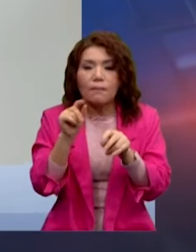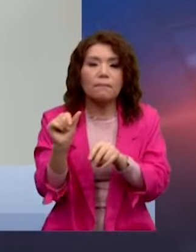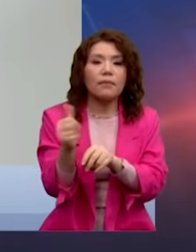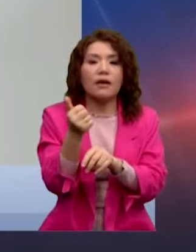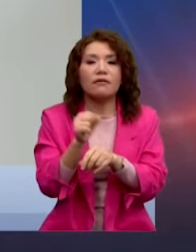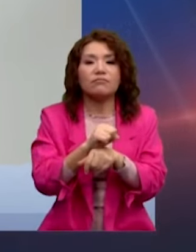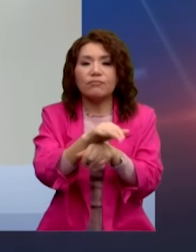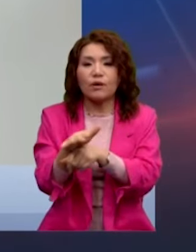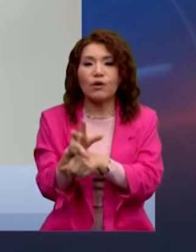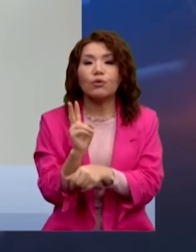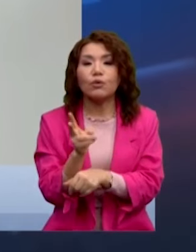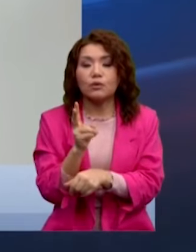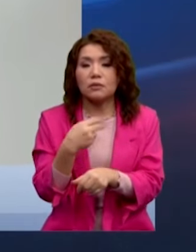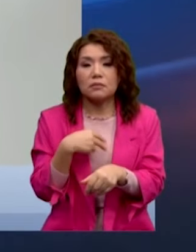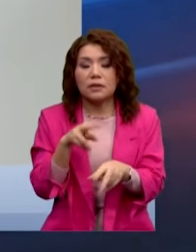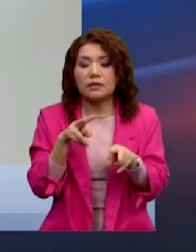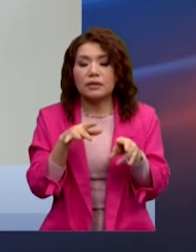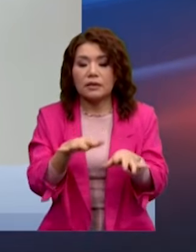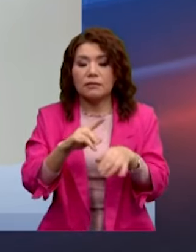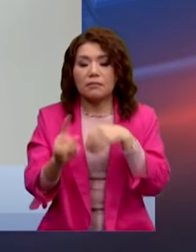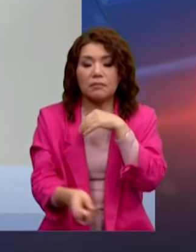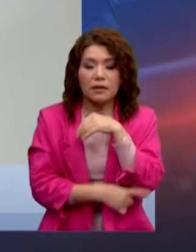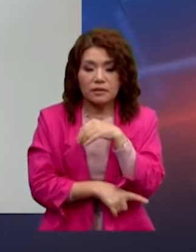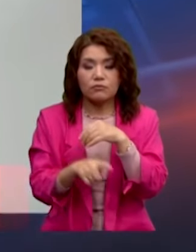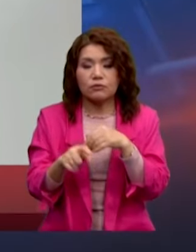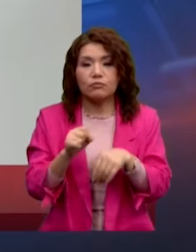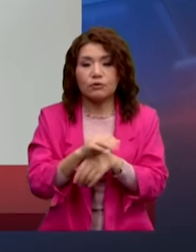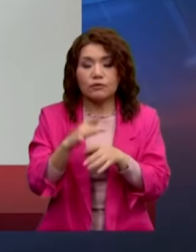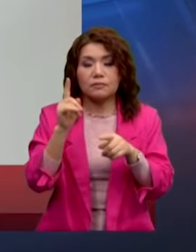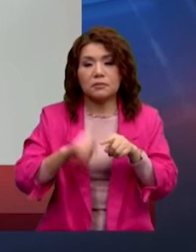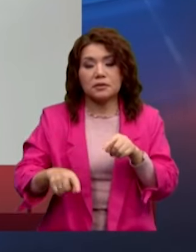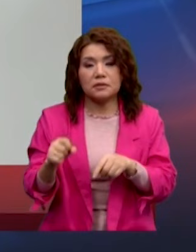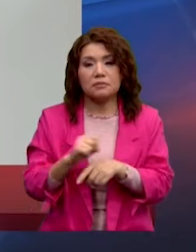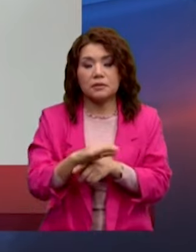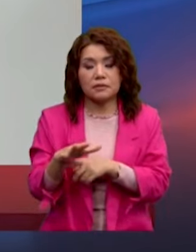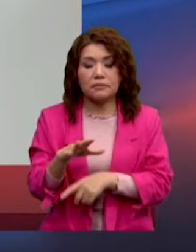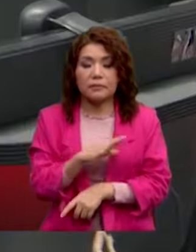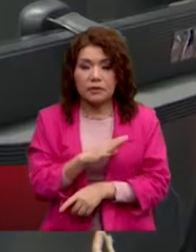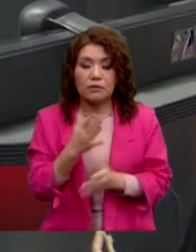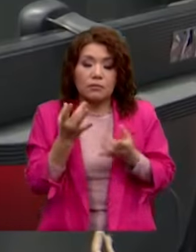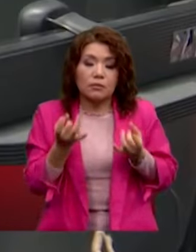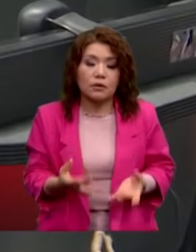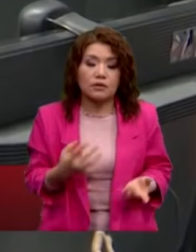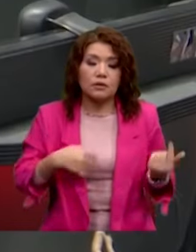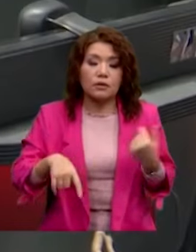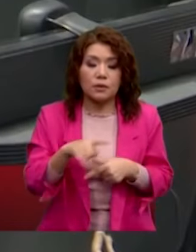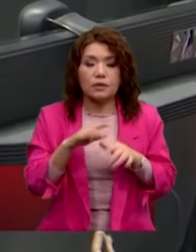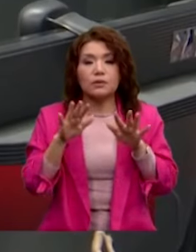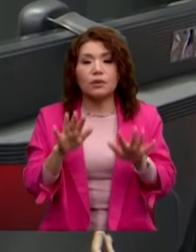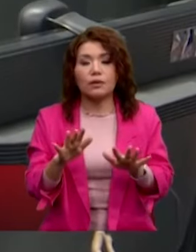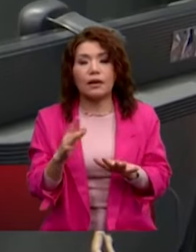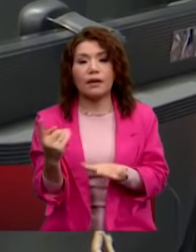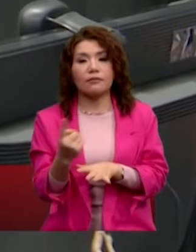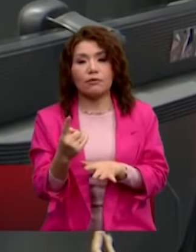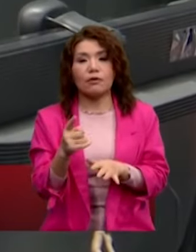кто написал об этом. То есть мы уже имеем дело с последствием, когда он уже очень быстро распространился. И мы просто, у нас остается только одно, то